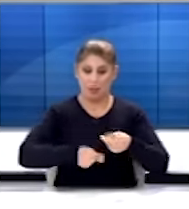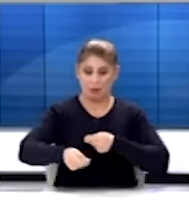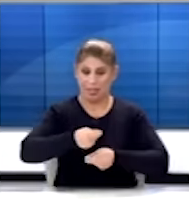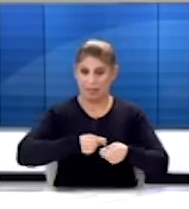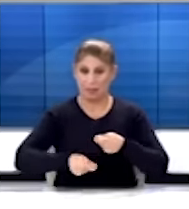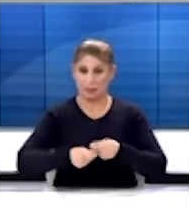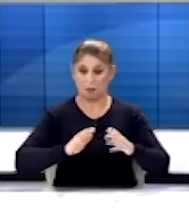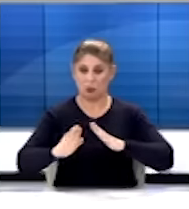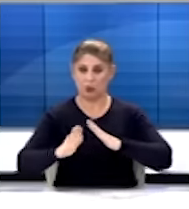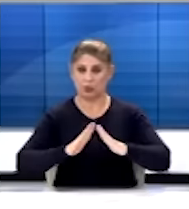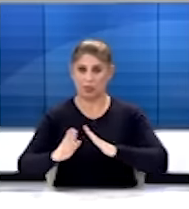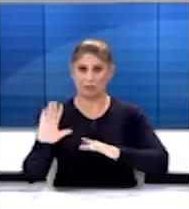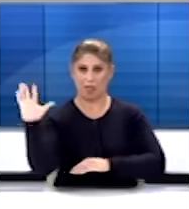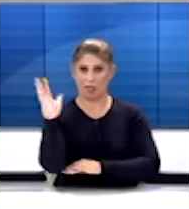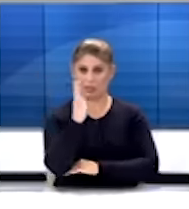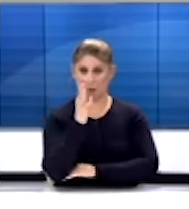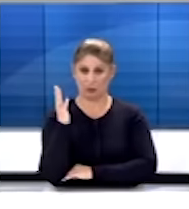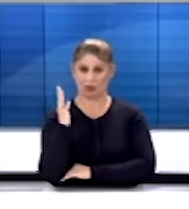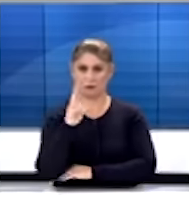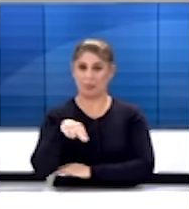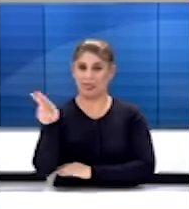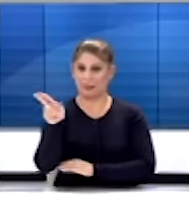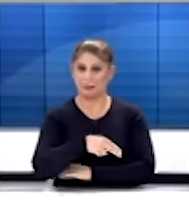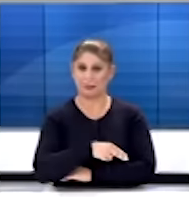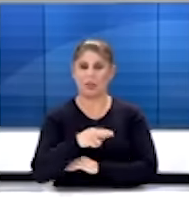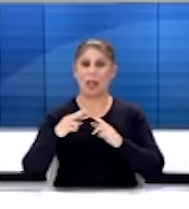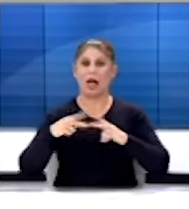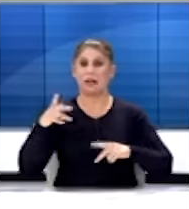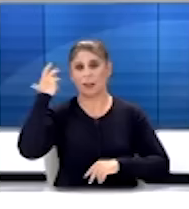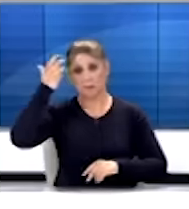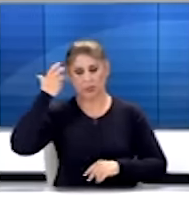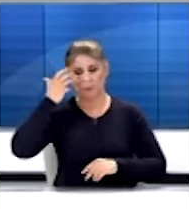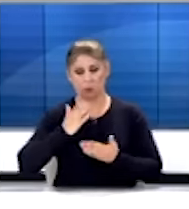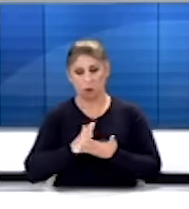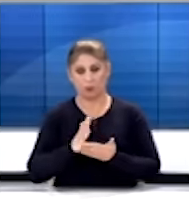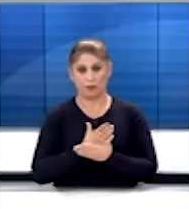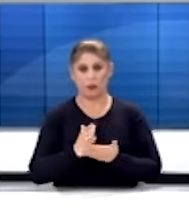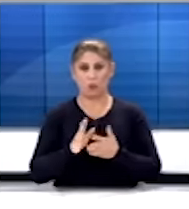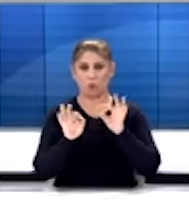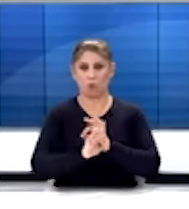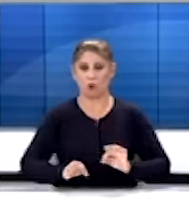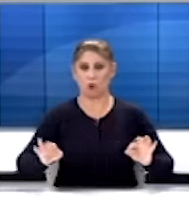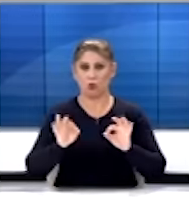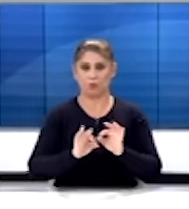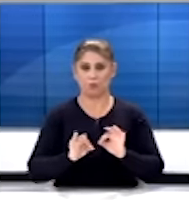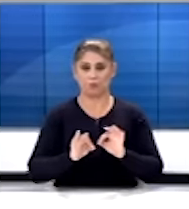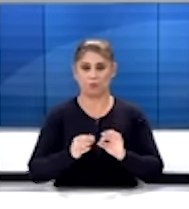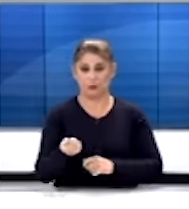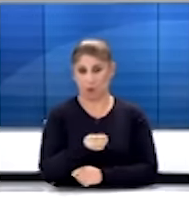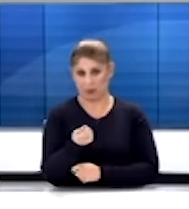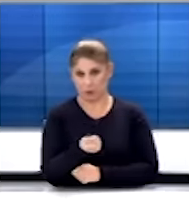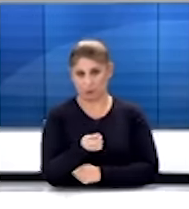διαχείριση, προστασία των δασών με κατάργηση του αντιεπιστημονικού διαχωρισμού πρόληψης από